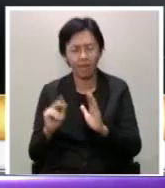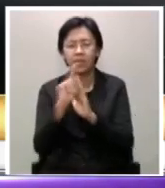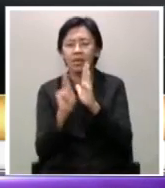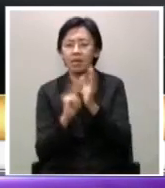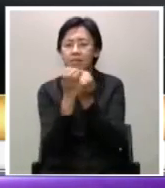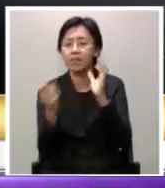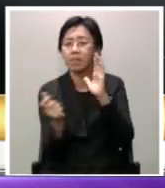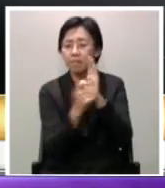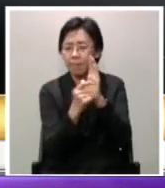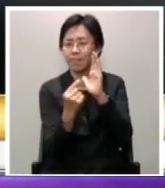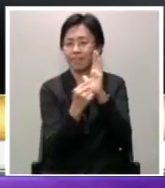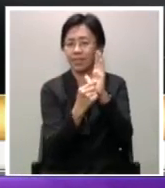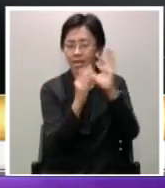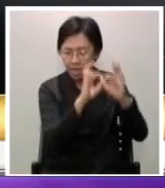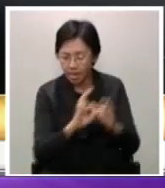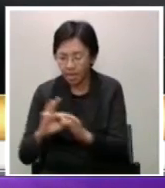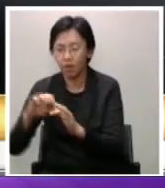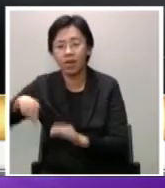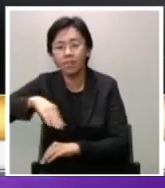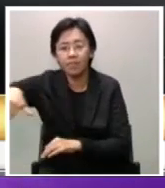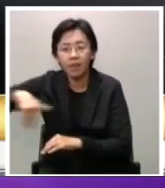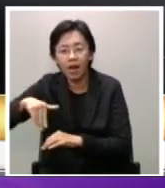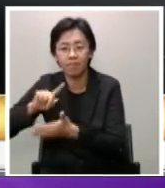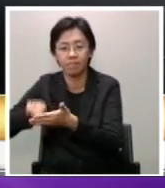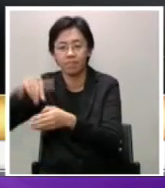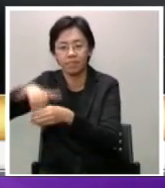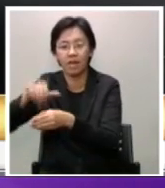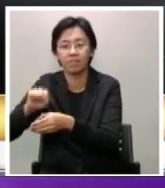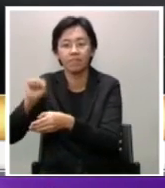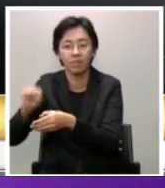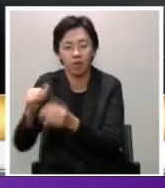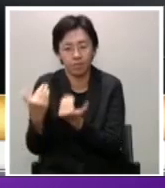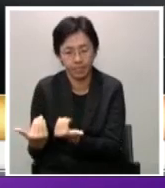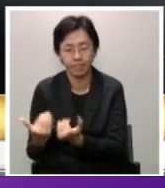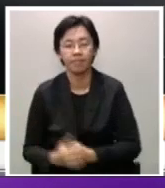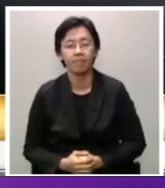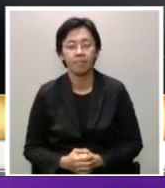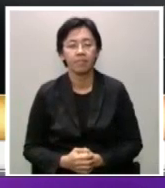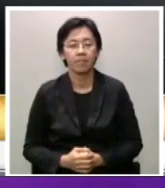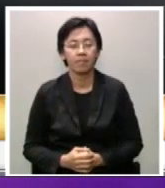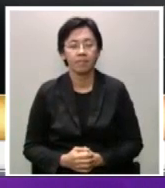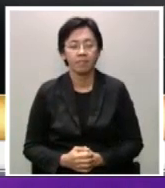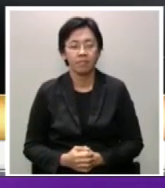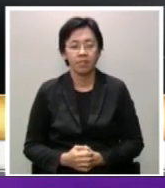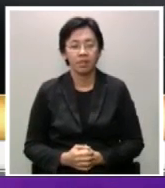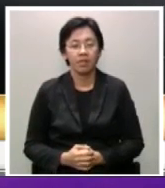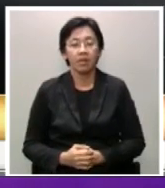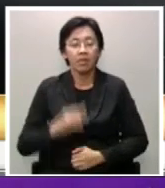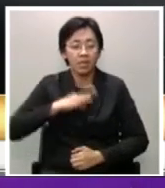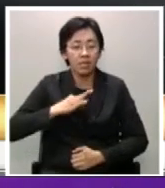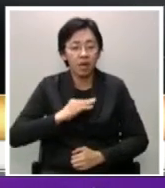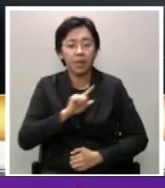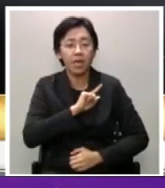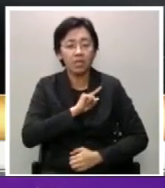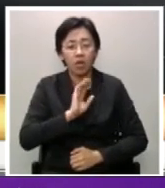และท่านก็ใช้บทบัญญัตินี้แหละในการเข้ามาเป็นสมาชิกในวันนี้นะครับเพราะนั้นสิ่งใดก็ตามที่มันเป็นหน้าที่ของพวก